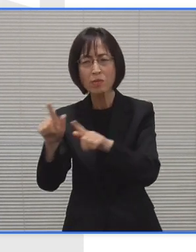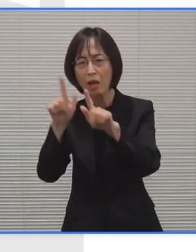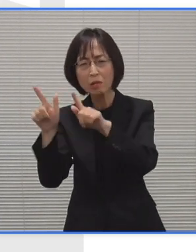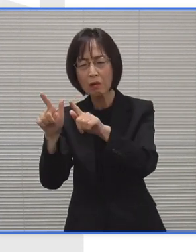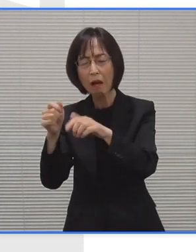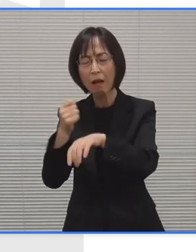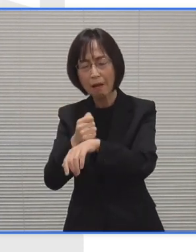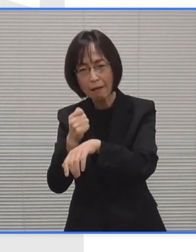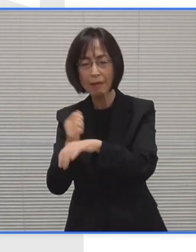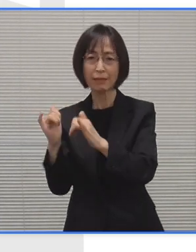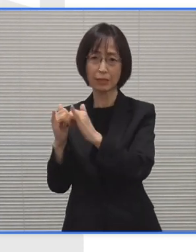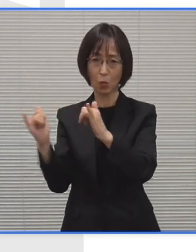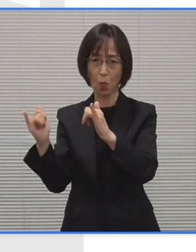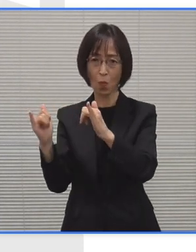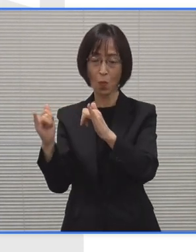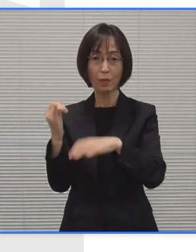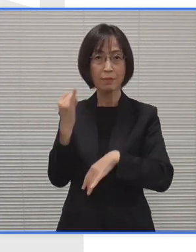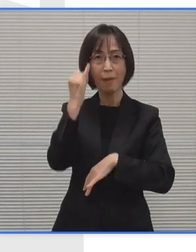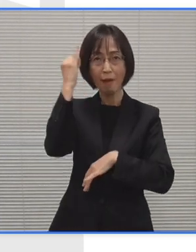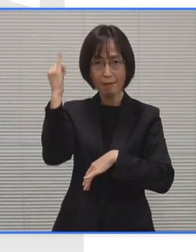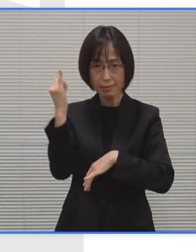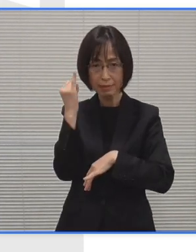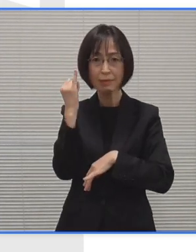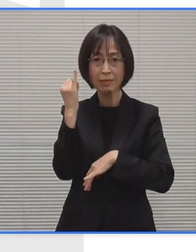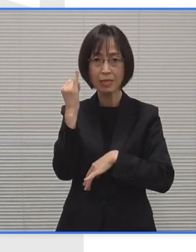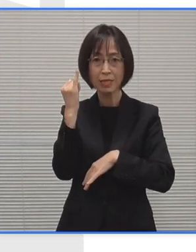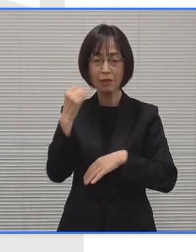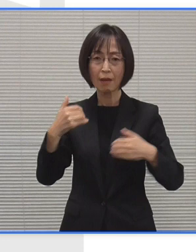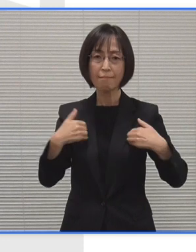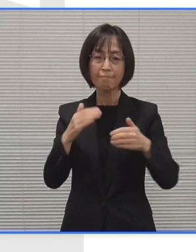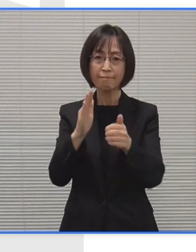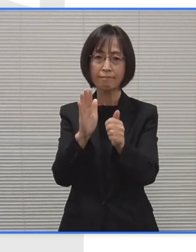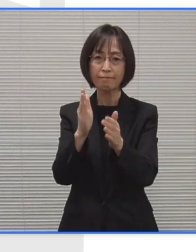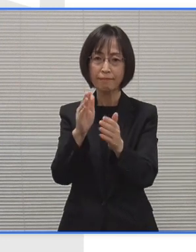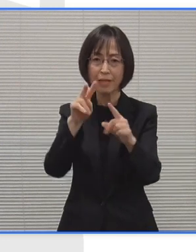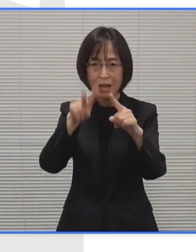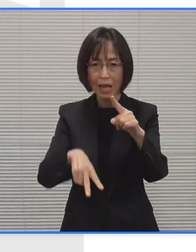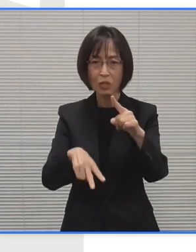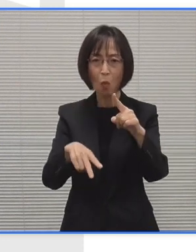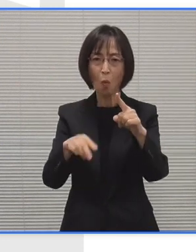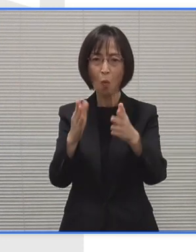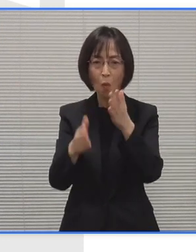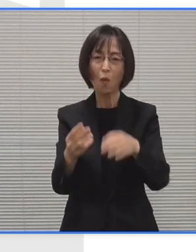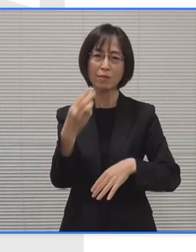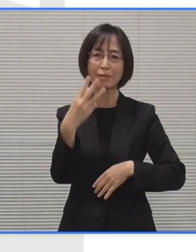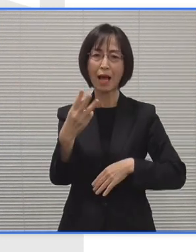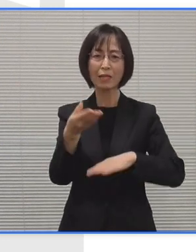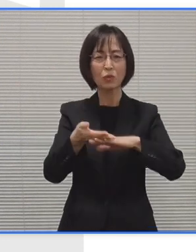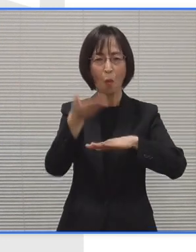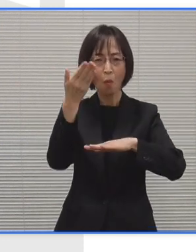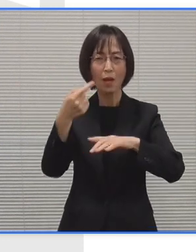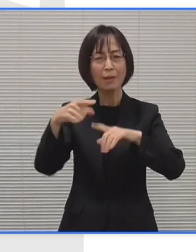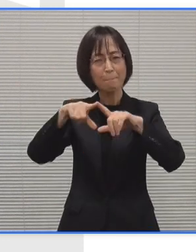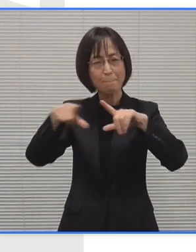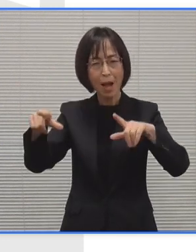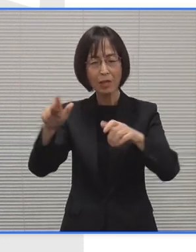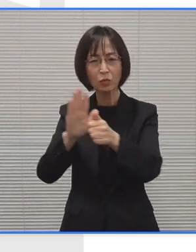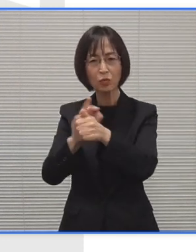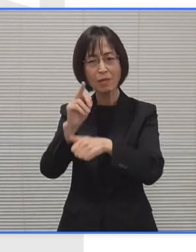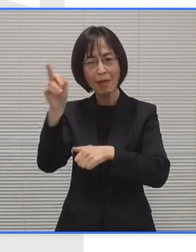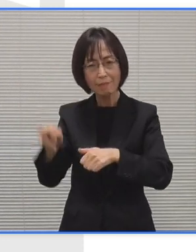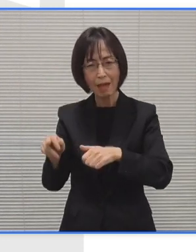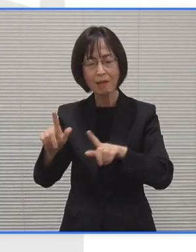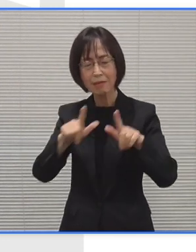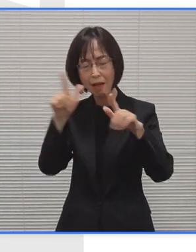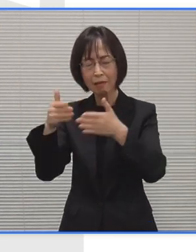方、イメージとしては要介護3以上で、一般の救援センターでは生活に著